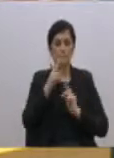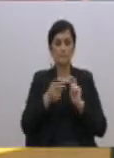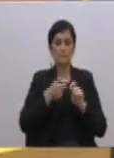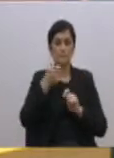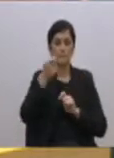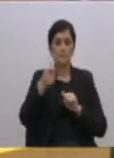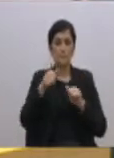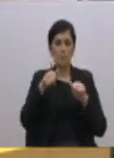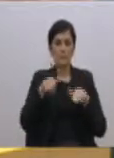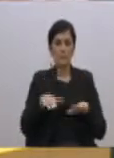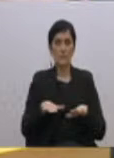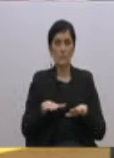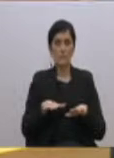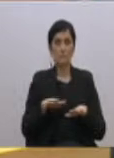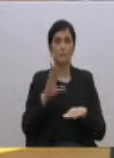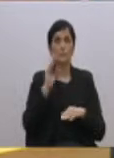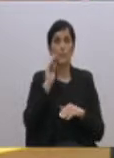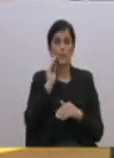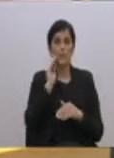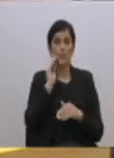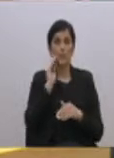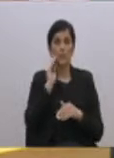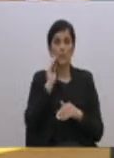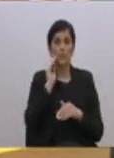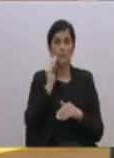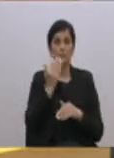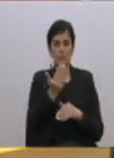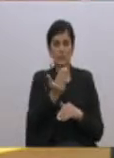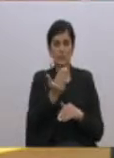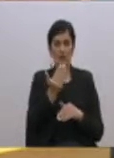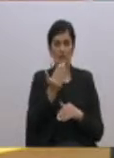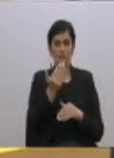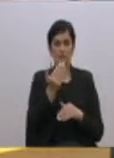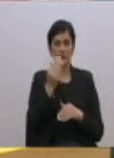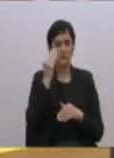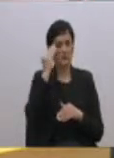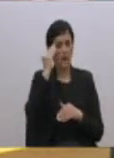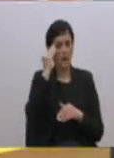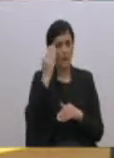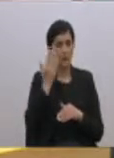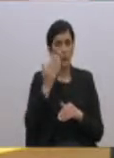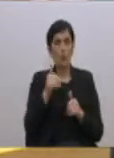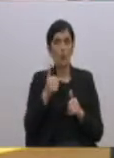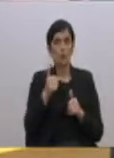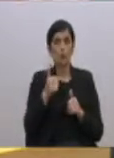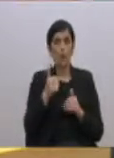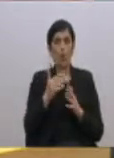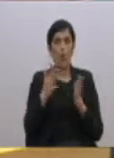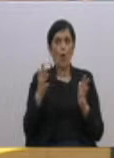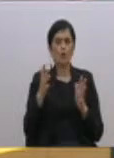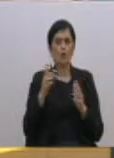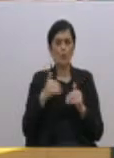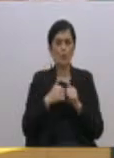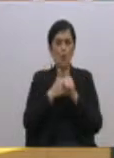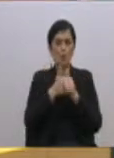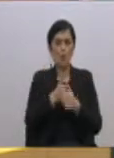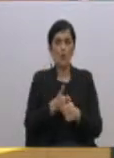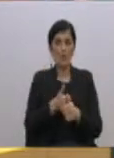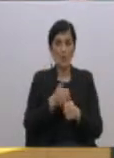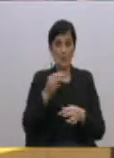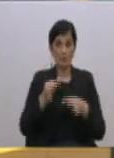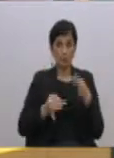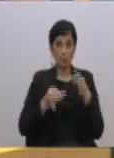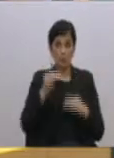televiz. Mașin rudesat, scuenț armul genet. Lamhela rezonanții, mo coba rudesat, mo sa